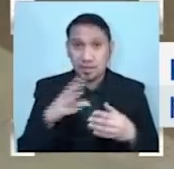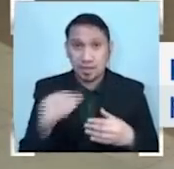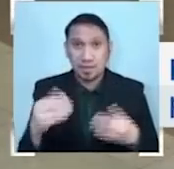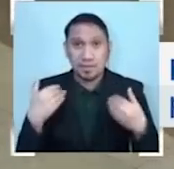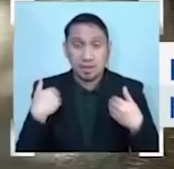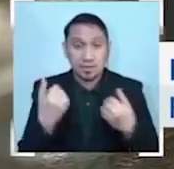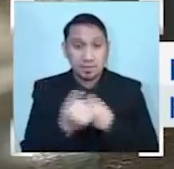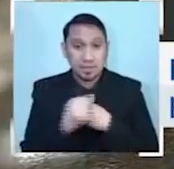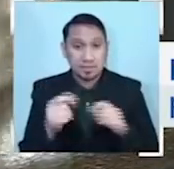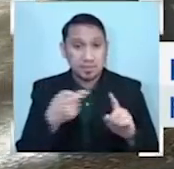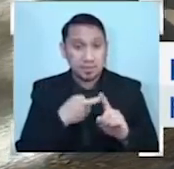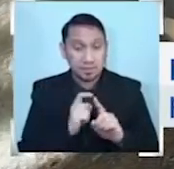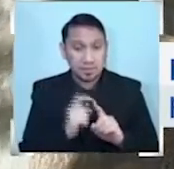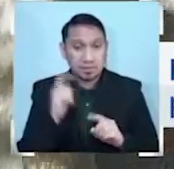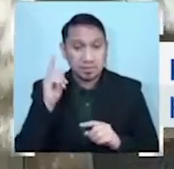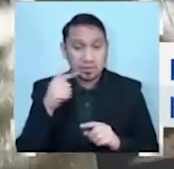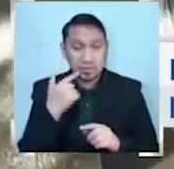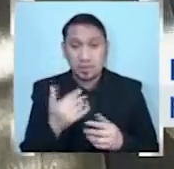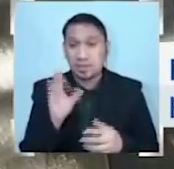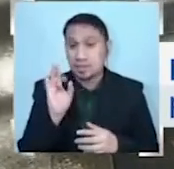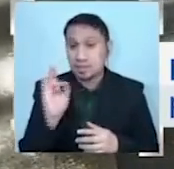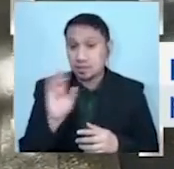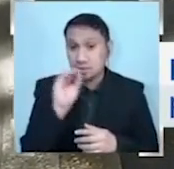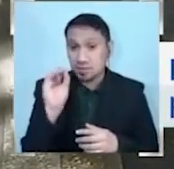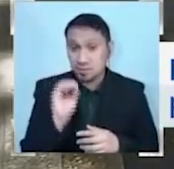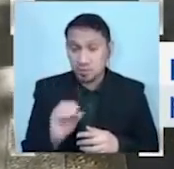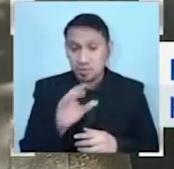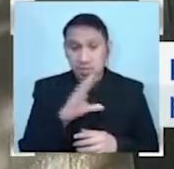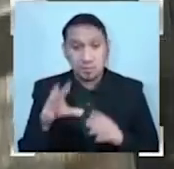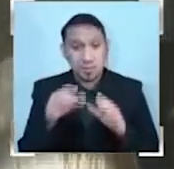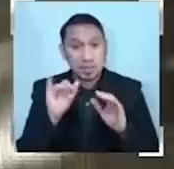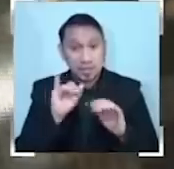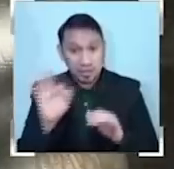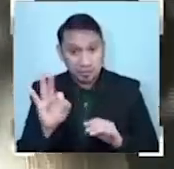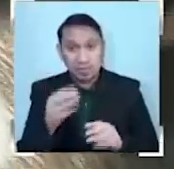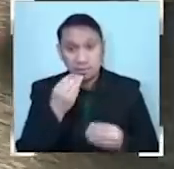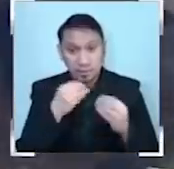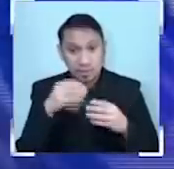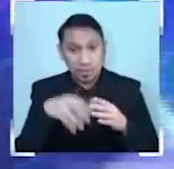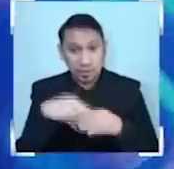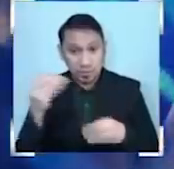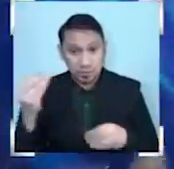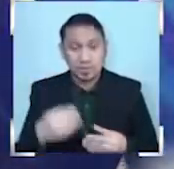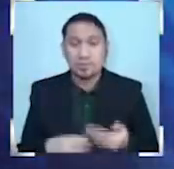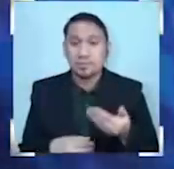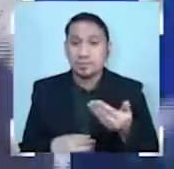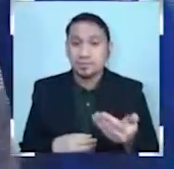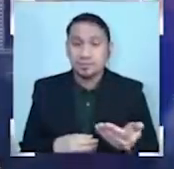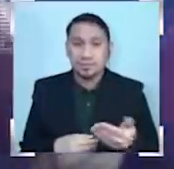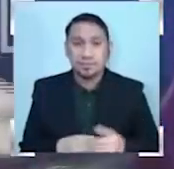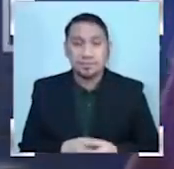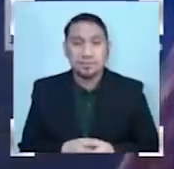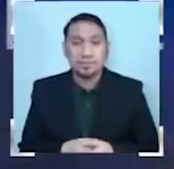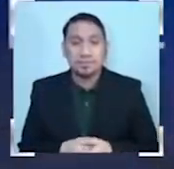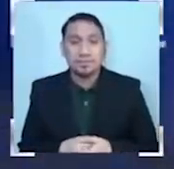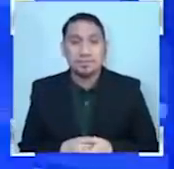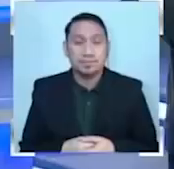sa ahensya. 70% naman ang outdoor capacity. Ako si Mackie Pulido, ang inyong saksi.